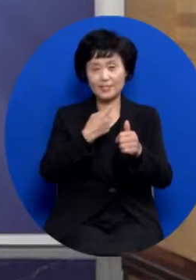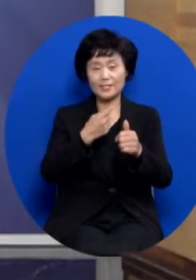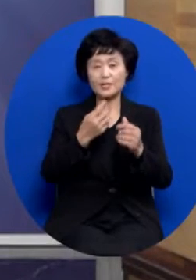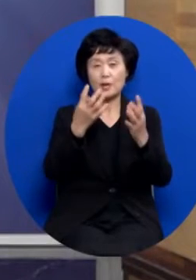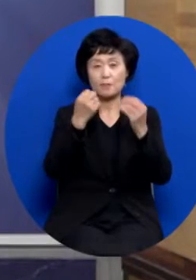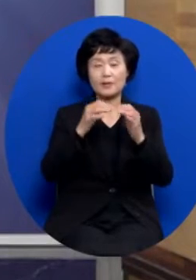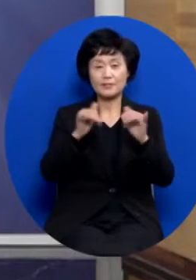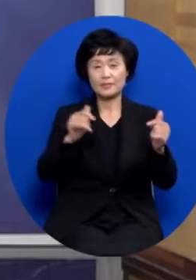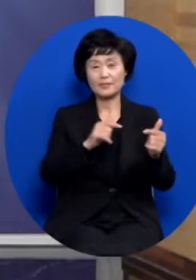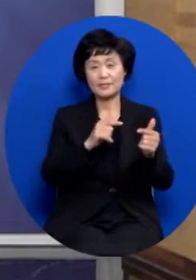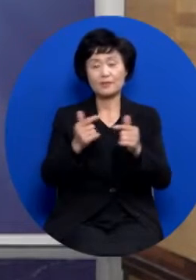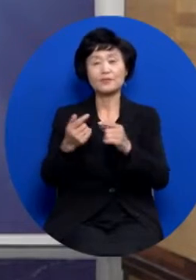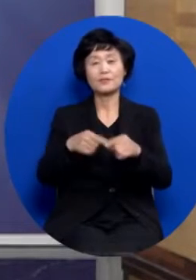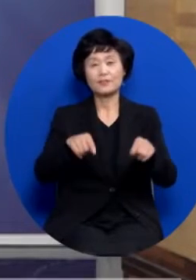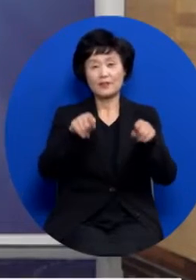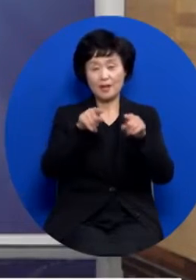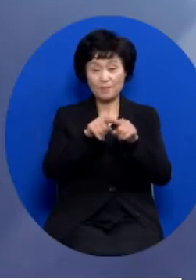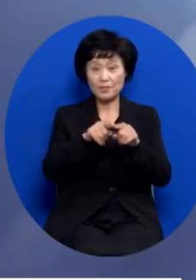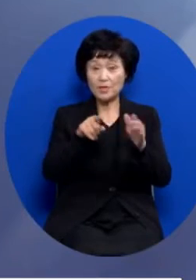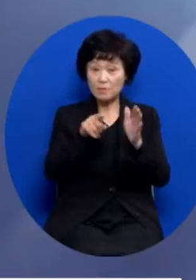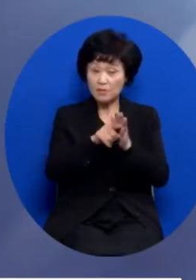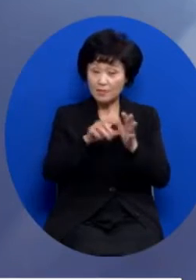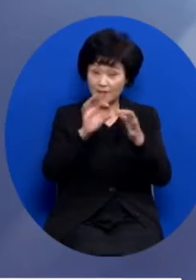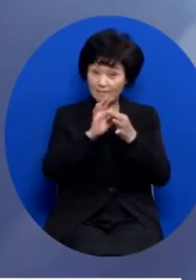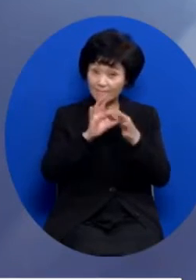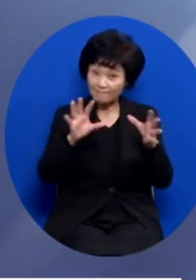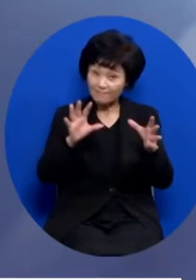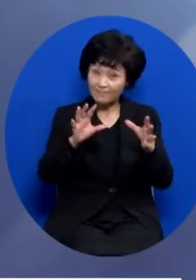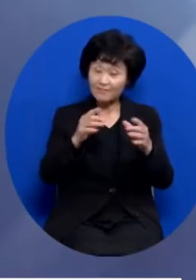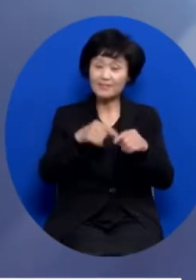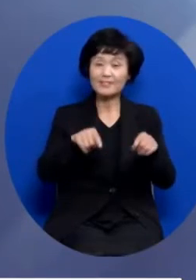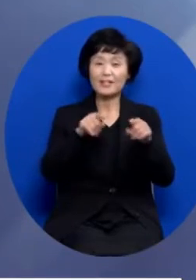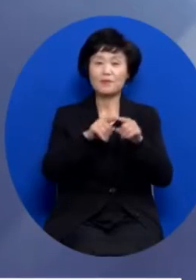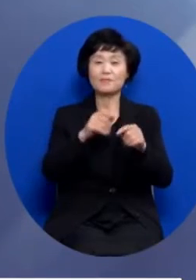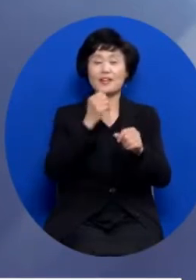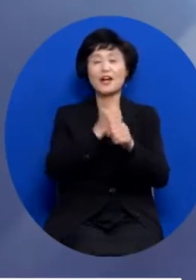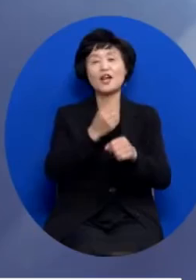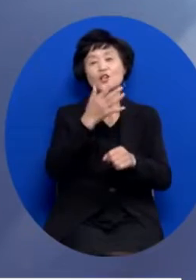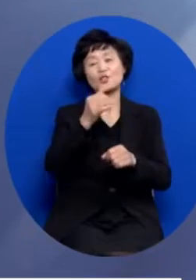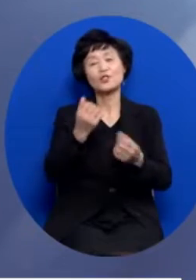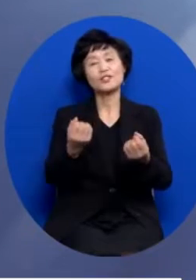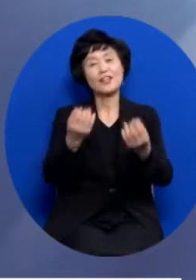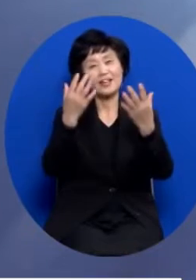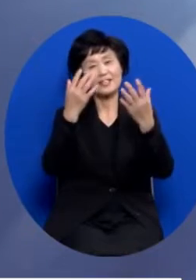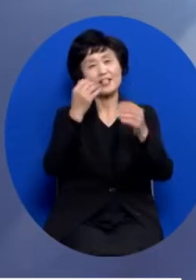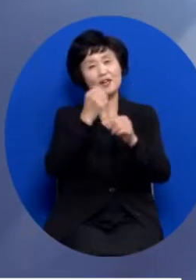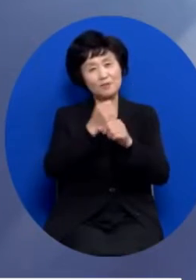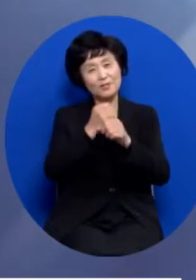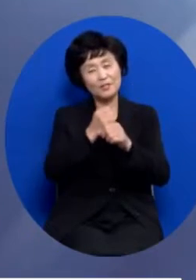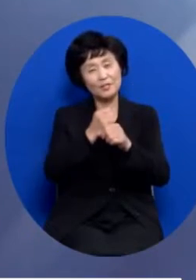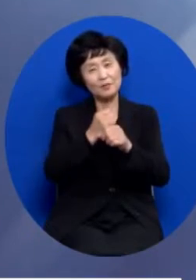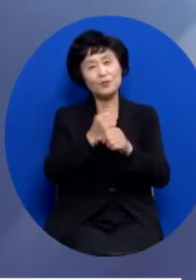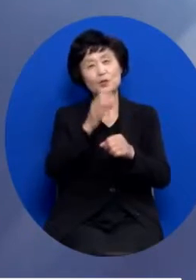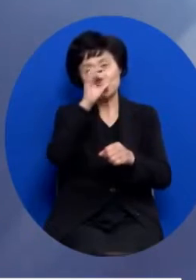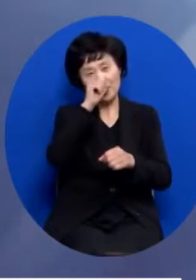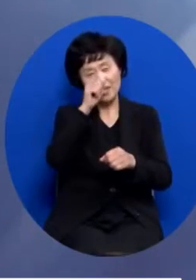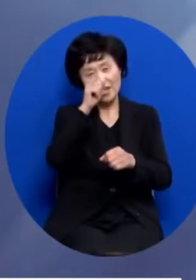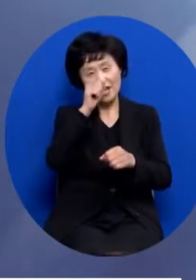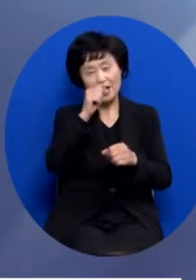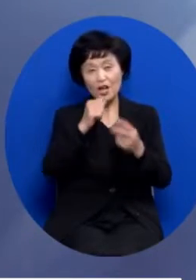대중들하고 그러니까 신앙인 또는 비신앙인 관계없이 함께할 수 있는 행사를 만들어 간다면 저는 두 가지 측면,